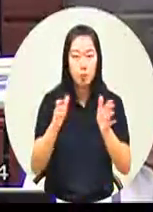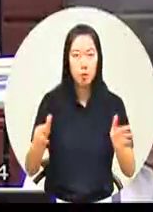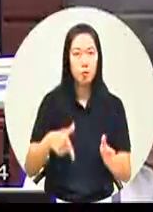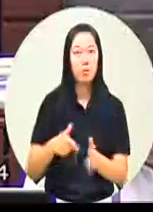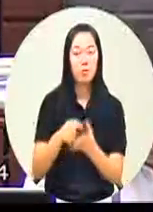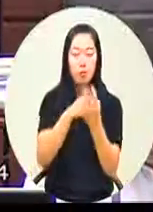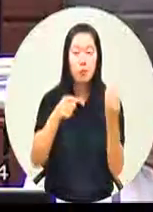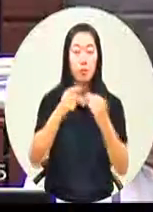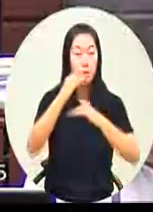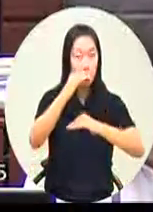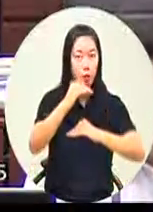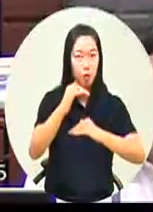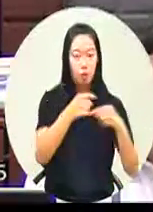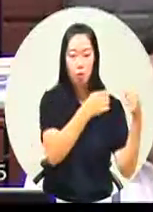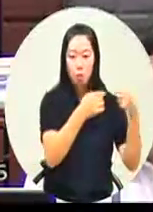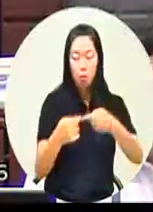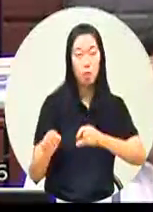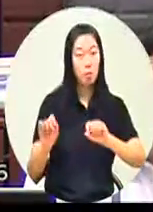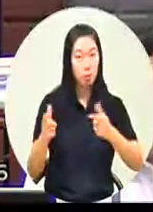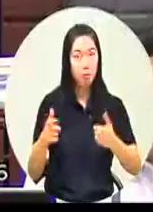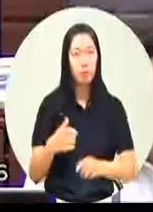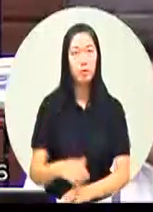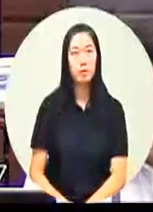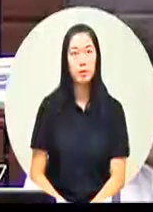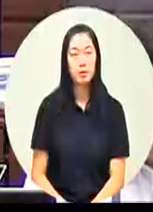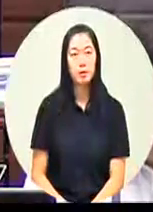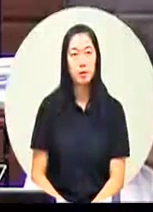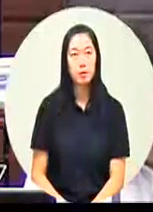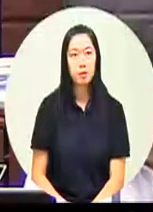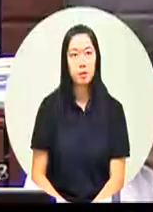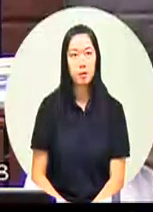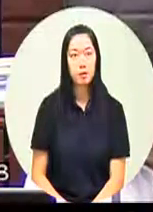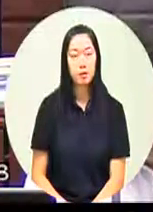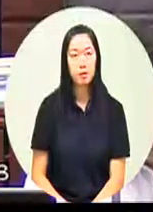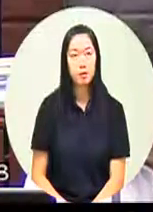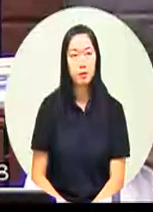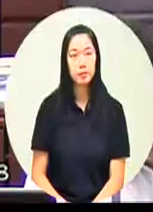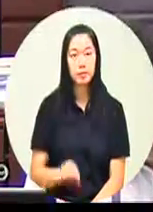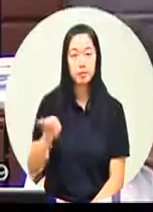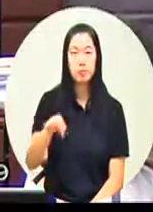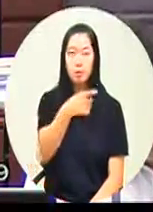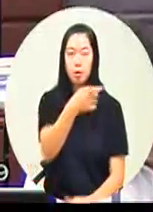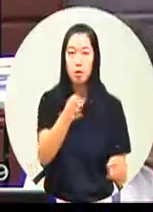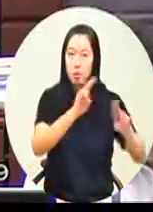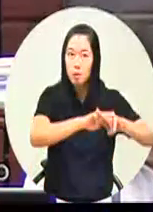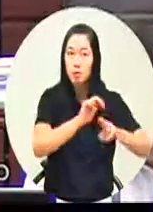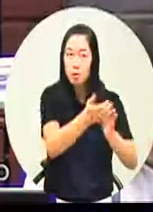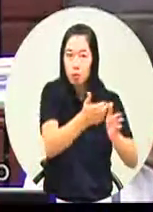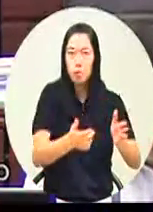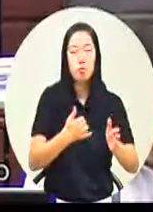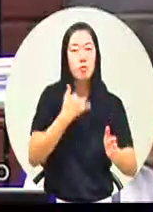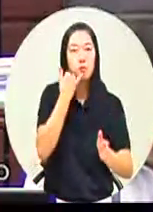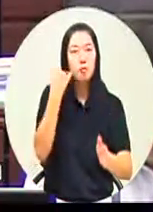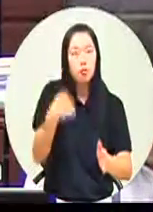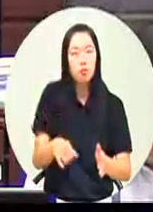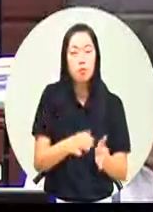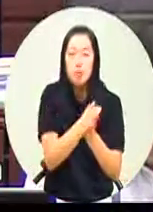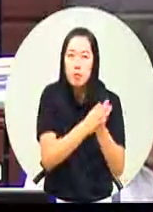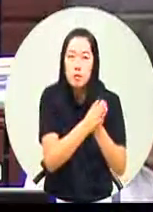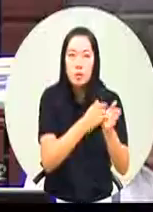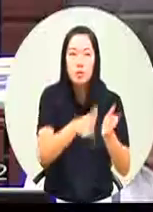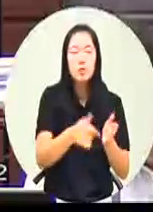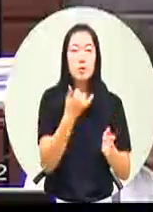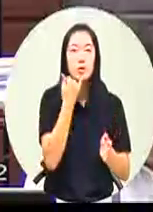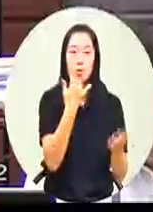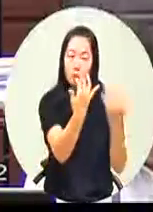所以它不是一个持续性的方案，所以我想这个部分在它结束之前我们也希望能够争取一些业绩，到底是会不会